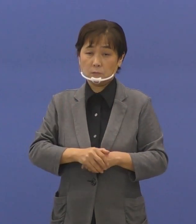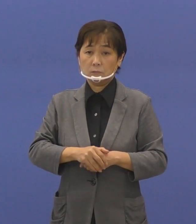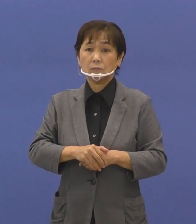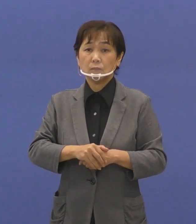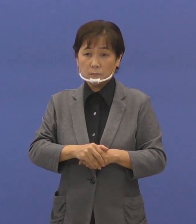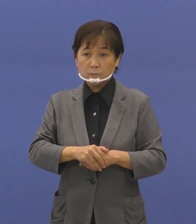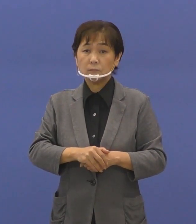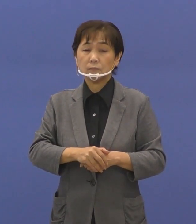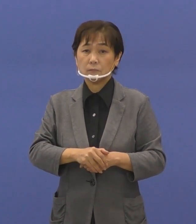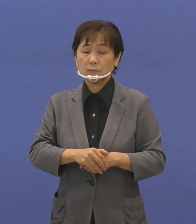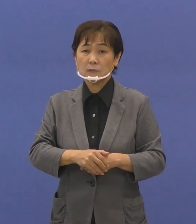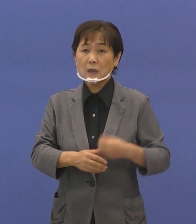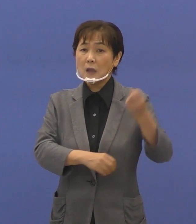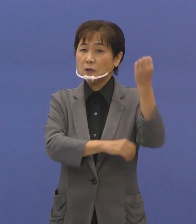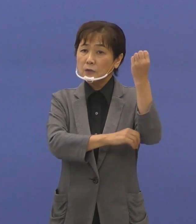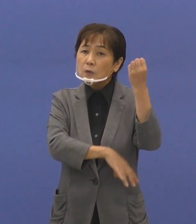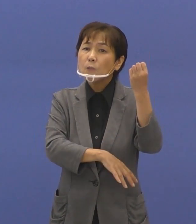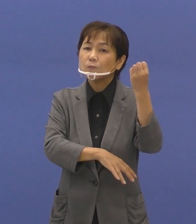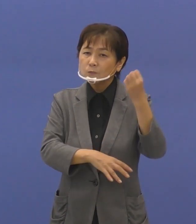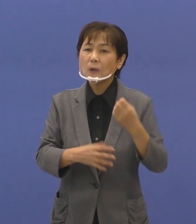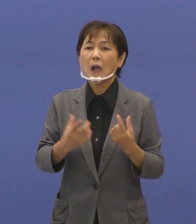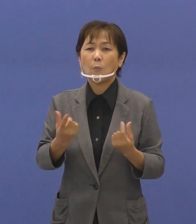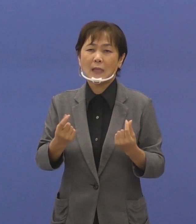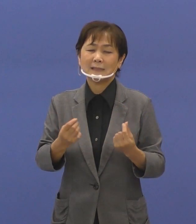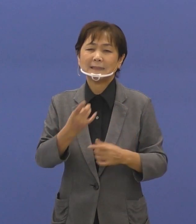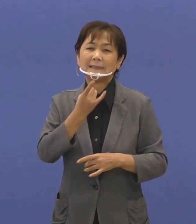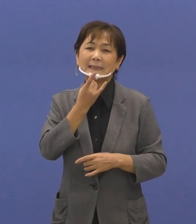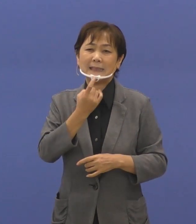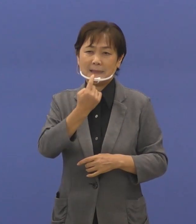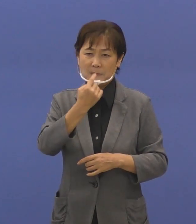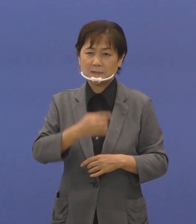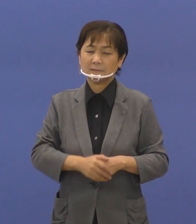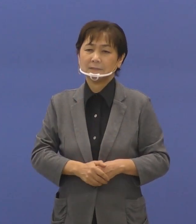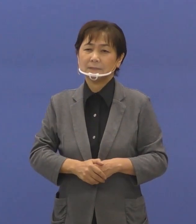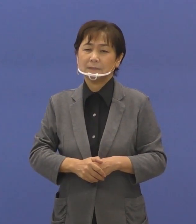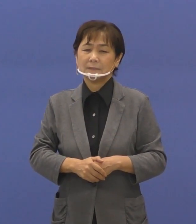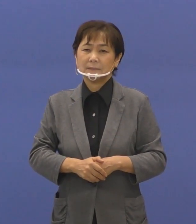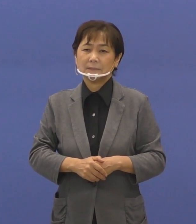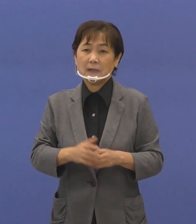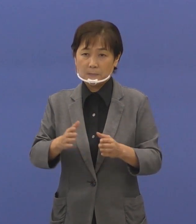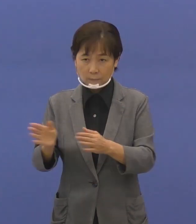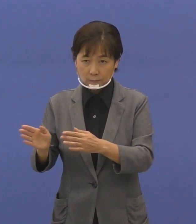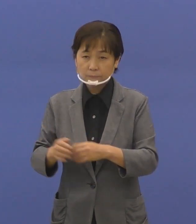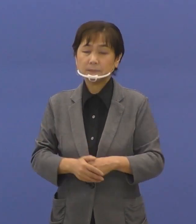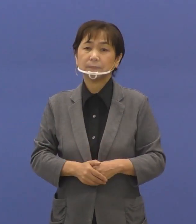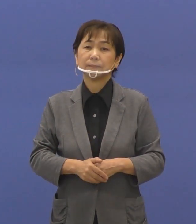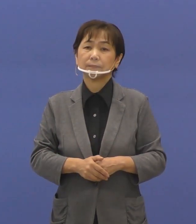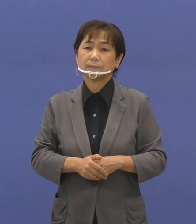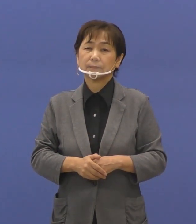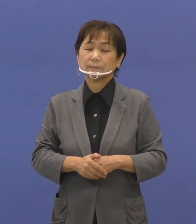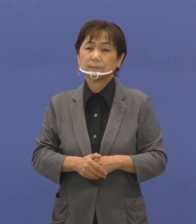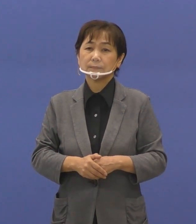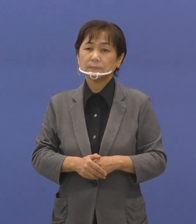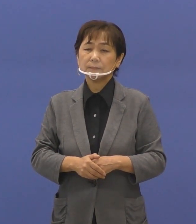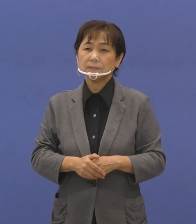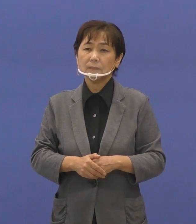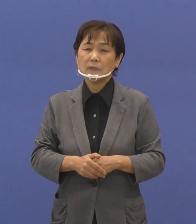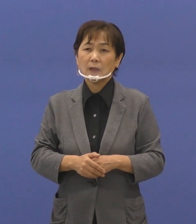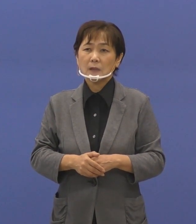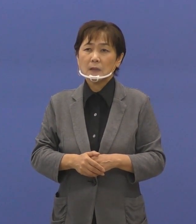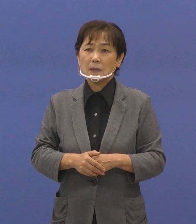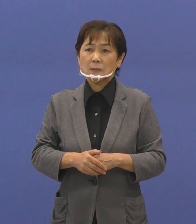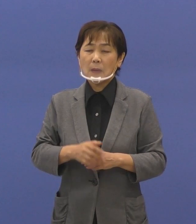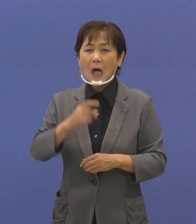こう同じことを期待したいと思います。一方、その旧統一教